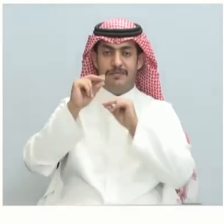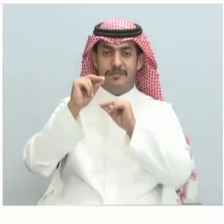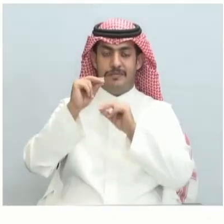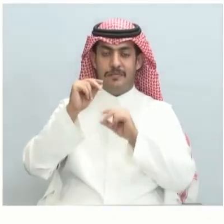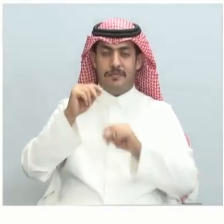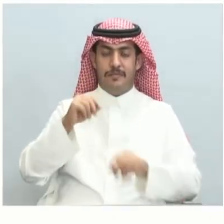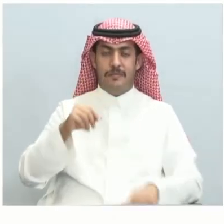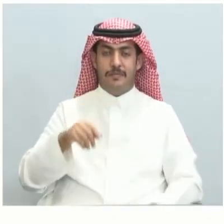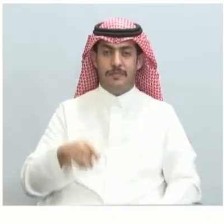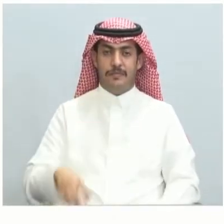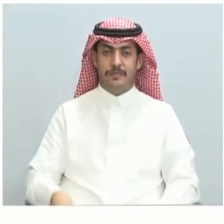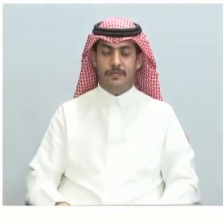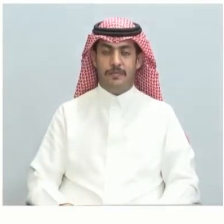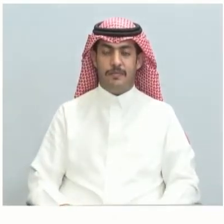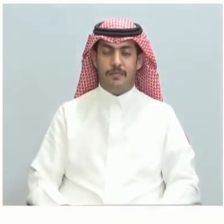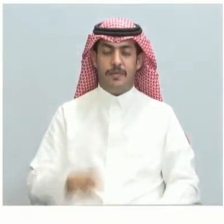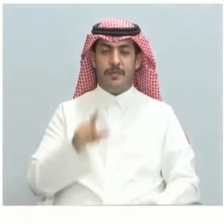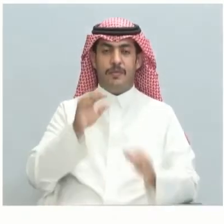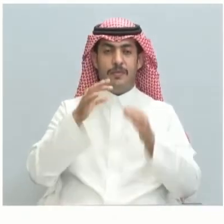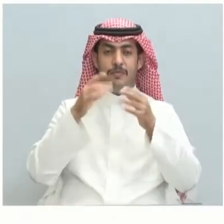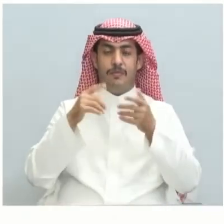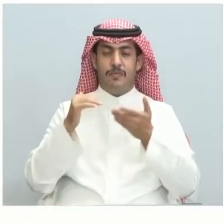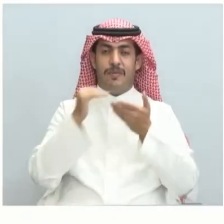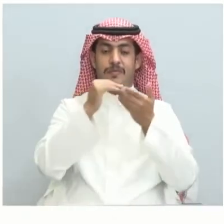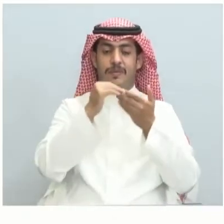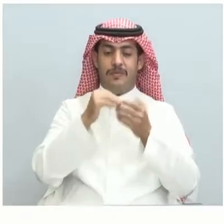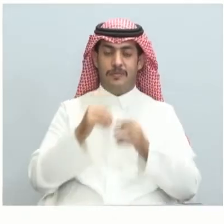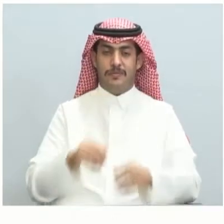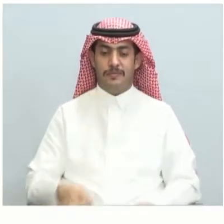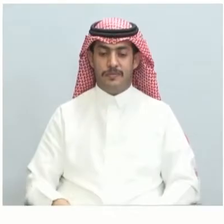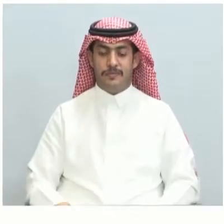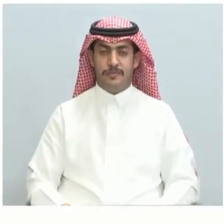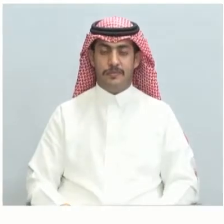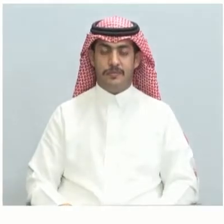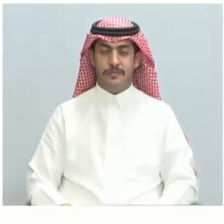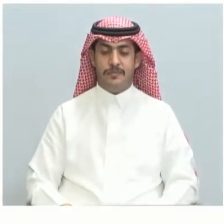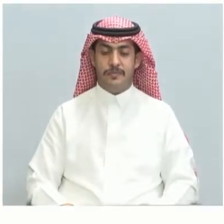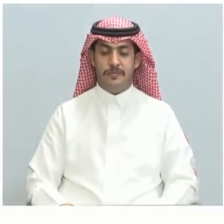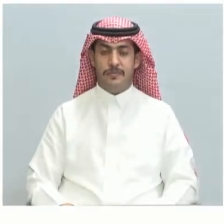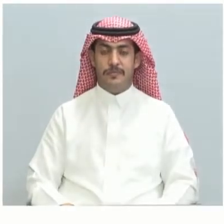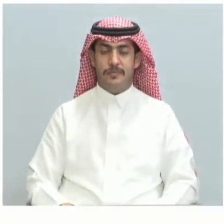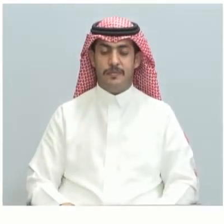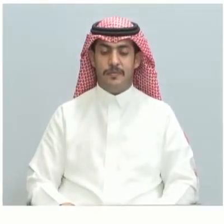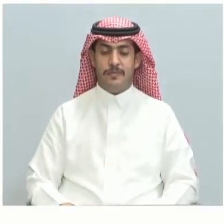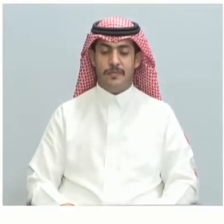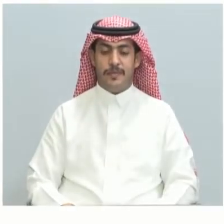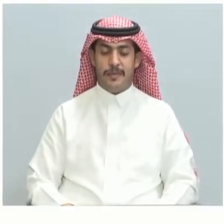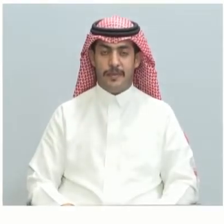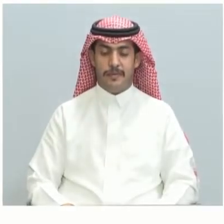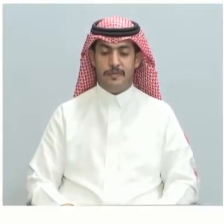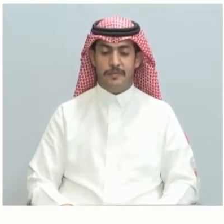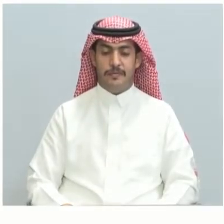اذا هما متكافئان صح ولا لا يا ابطال بارك الله فيكم ابنائي وبناتي